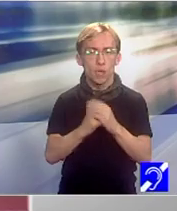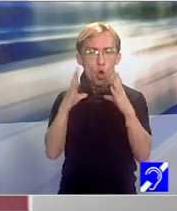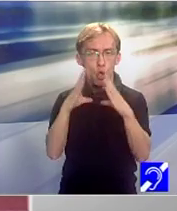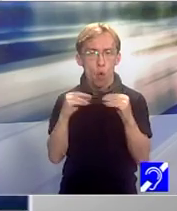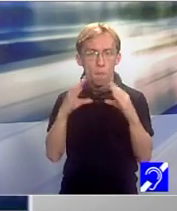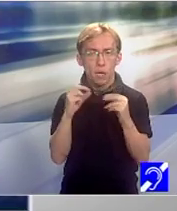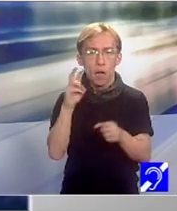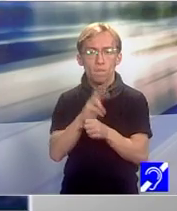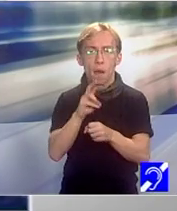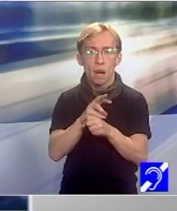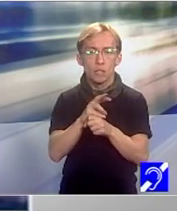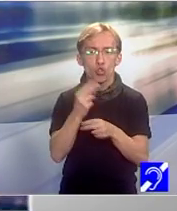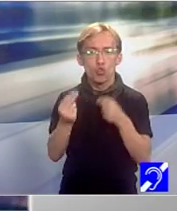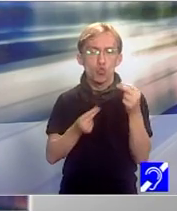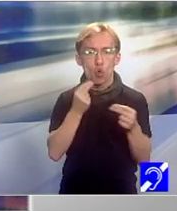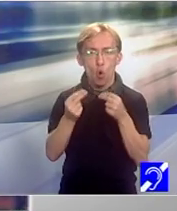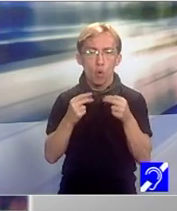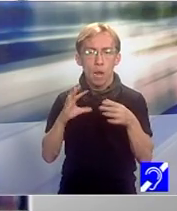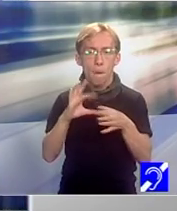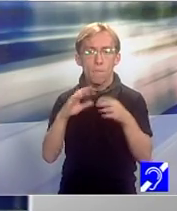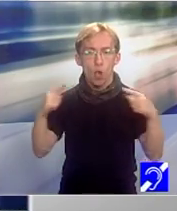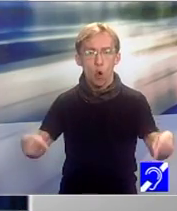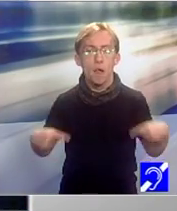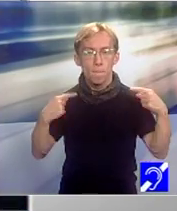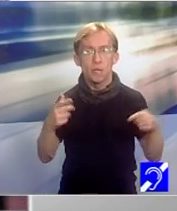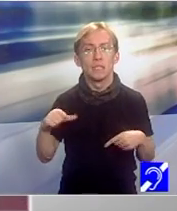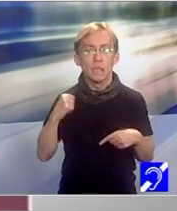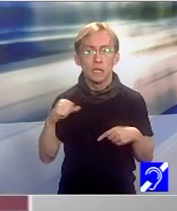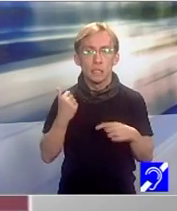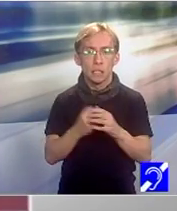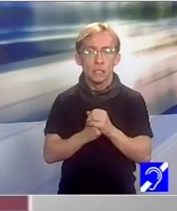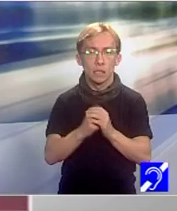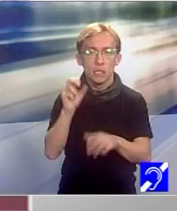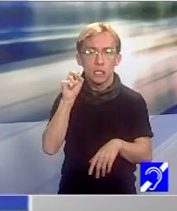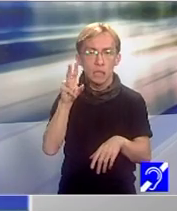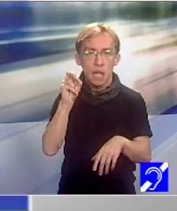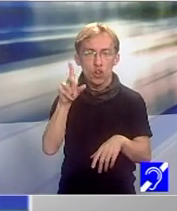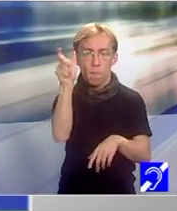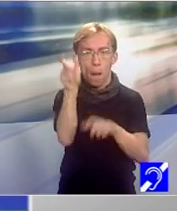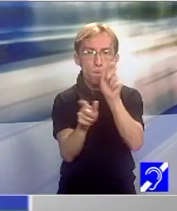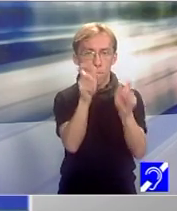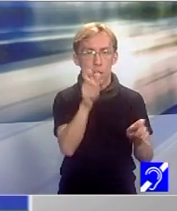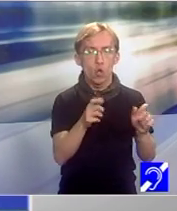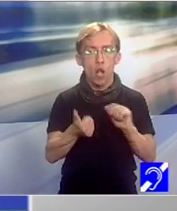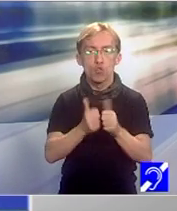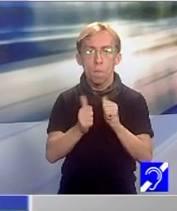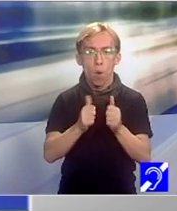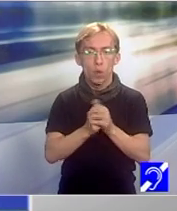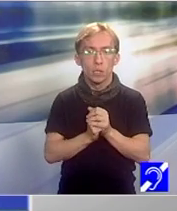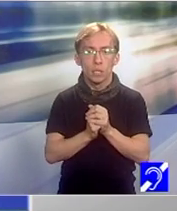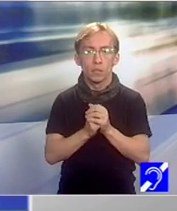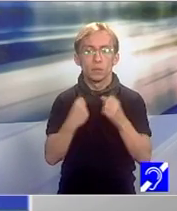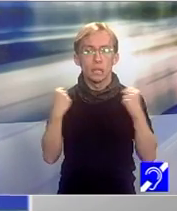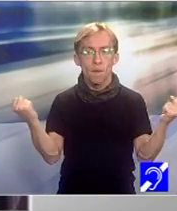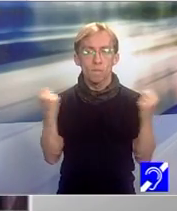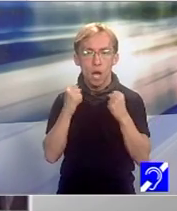va participa la Jocurile Paralimpice Europene de tineret cu numai puțin de 13 sportivi. Ei vor fi angrenați în competiții de